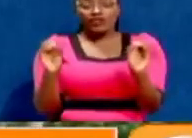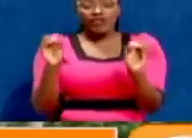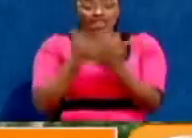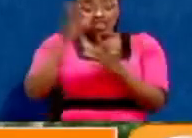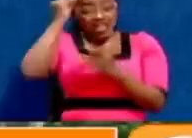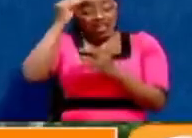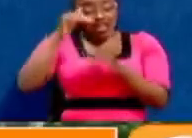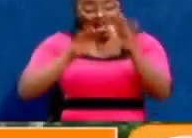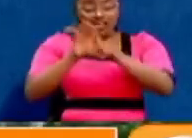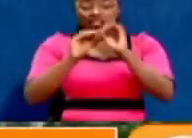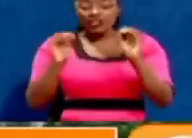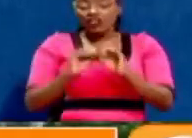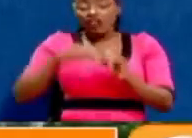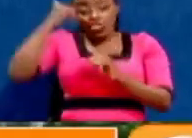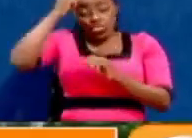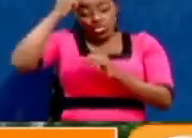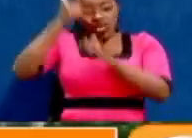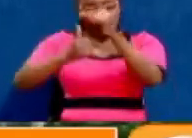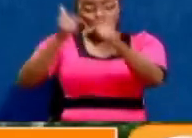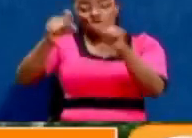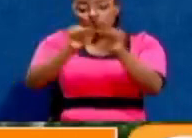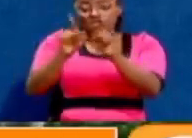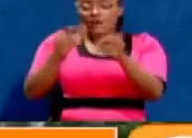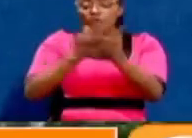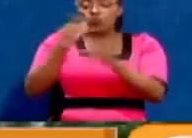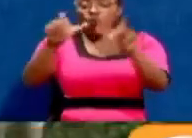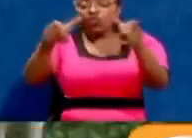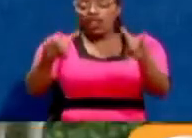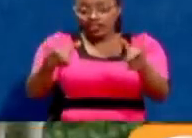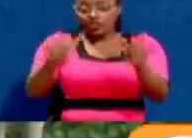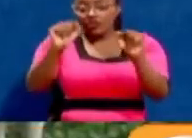learning yote. Kuna learning inaipitia kwa mambo ya radio,